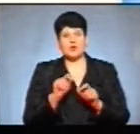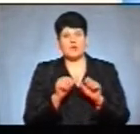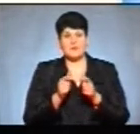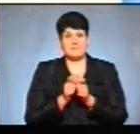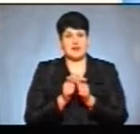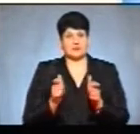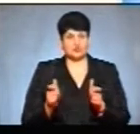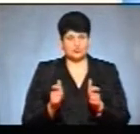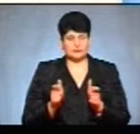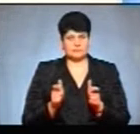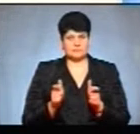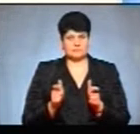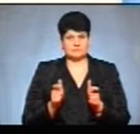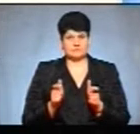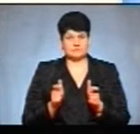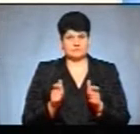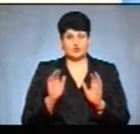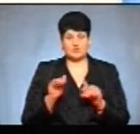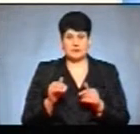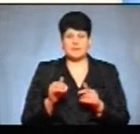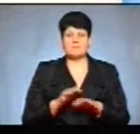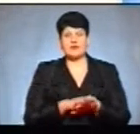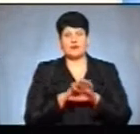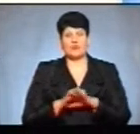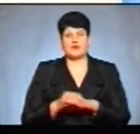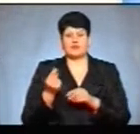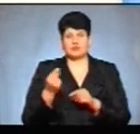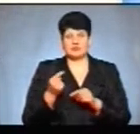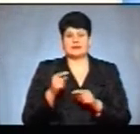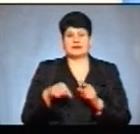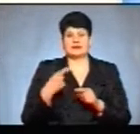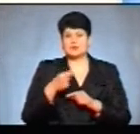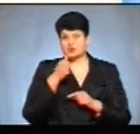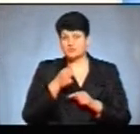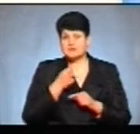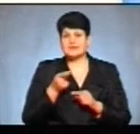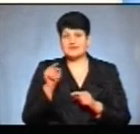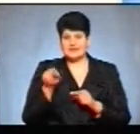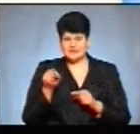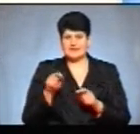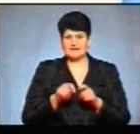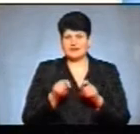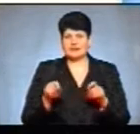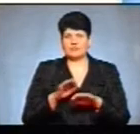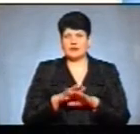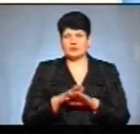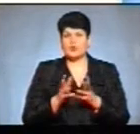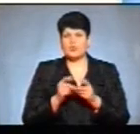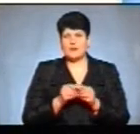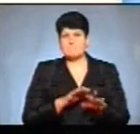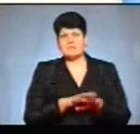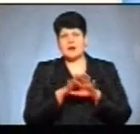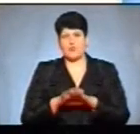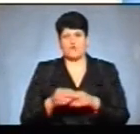карточку, тобі перерахували кошти, вже наступного місяця просто тобі на цей рахунок, який ти відкрив в банку, переховуються